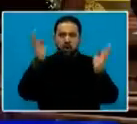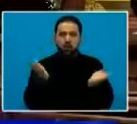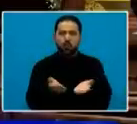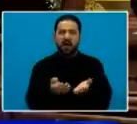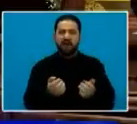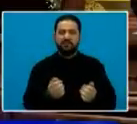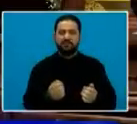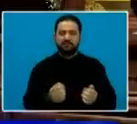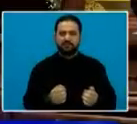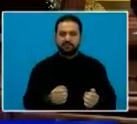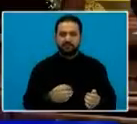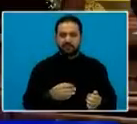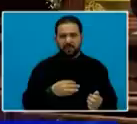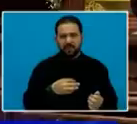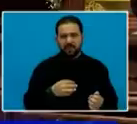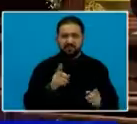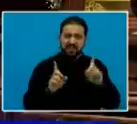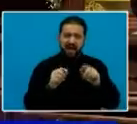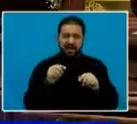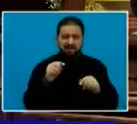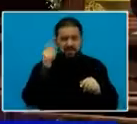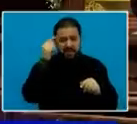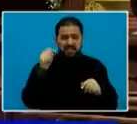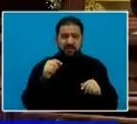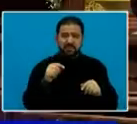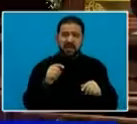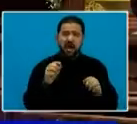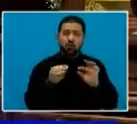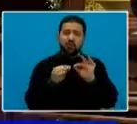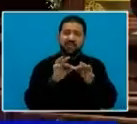fost un curajos? Putem gândi în termenii aceștia?